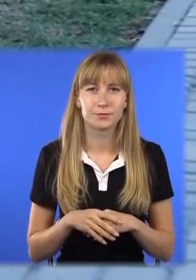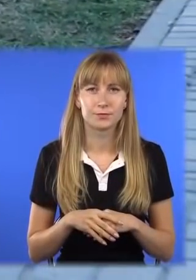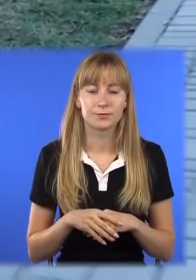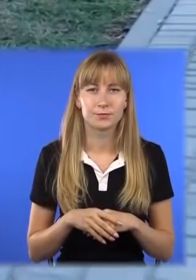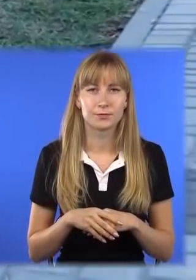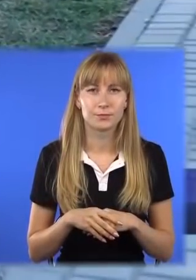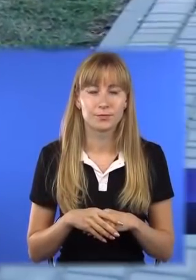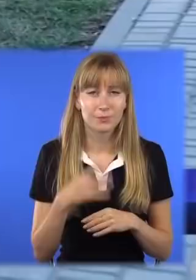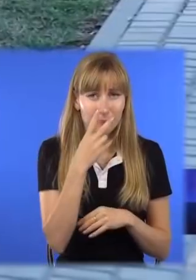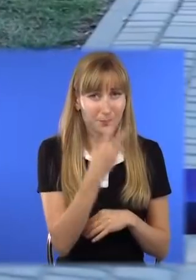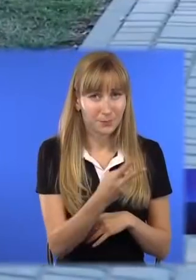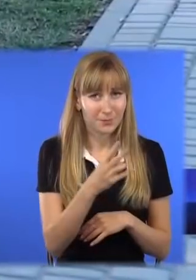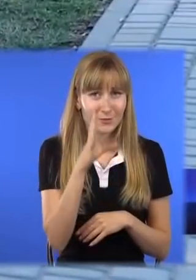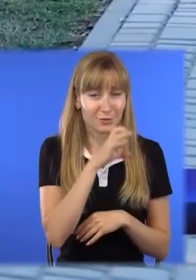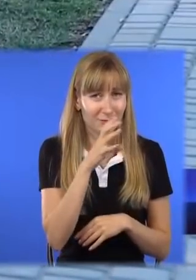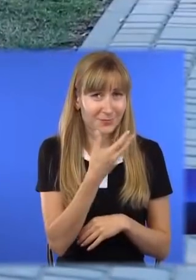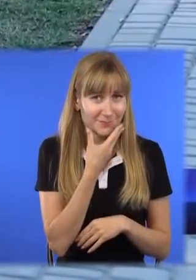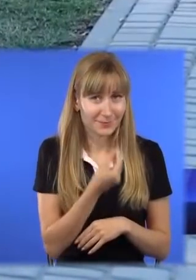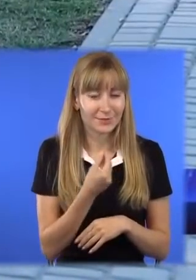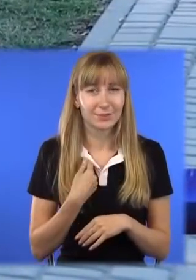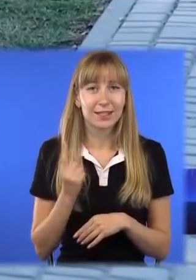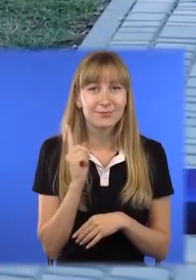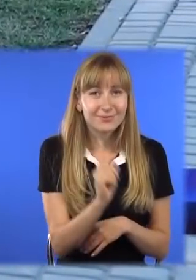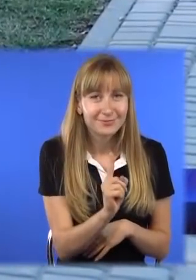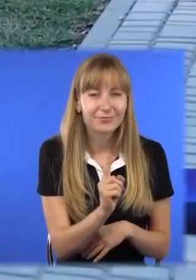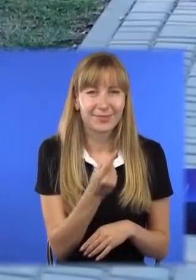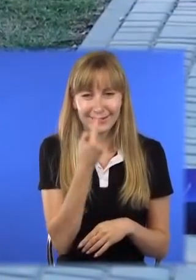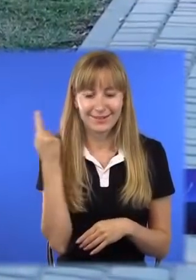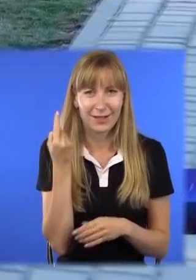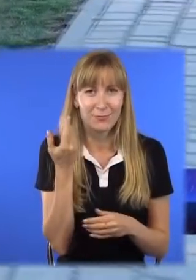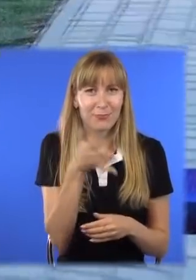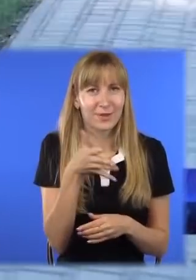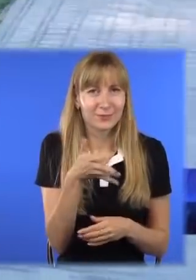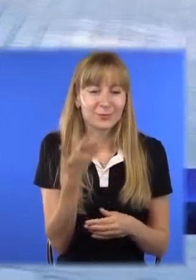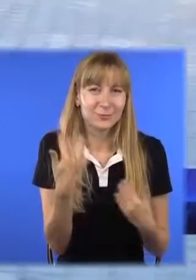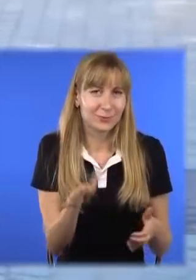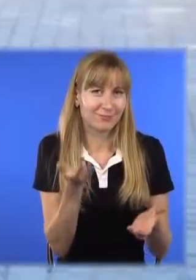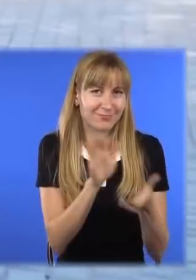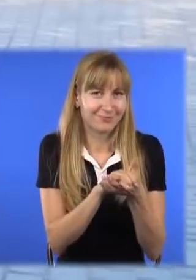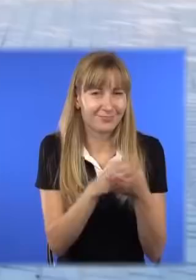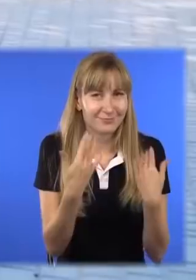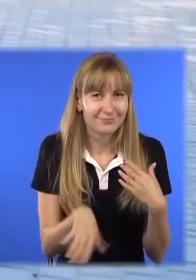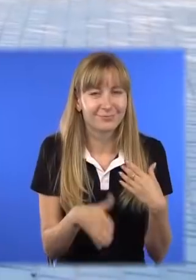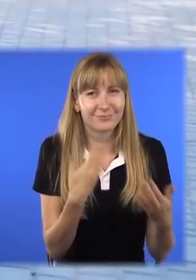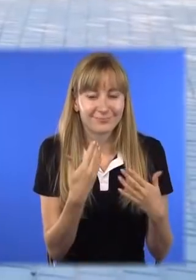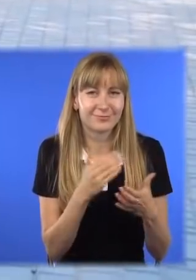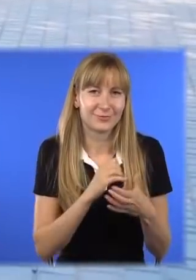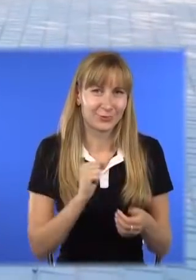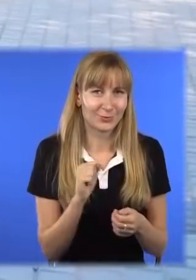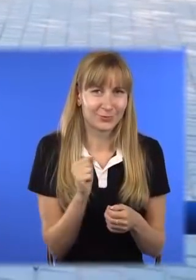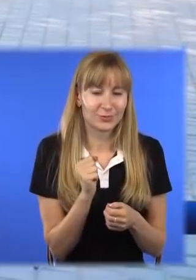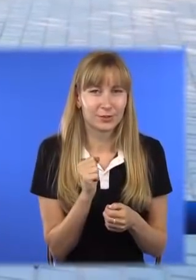Дивіться, який гарний пес. Я підійшла до нього лише 5 хвилин тому, а ми вже з ним потоваришували. Але не завжди знайомство